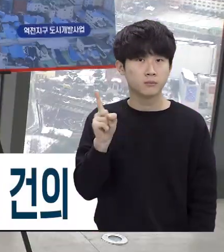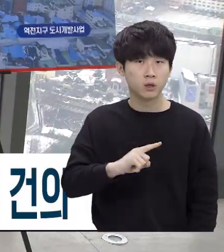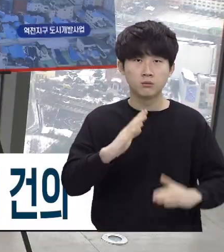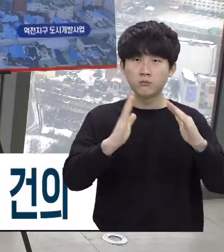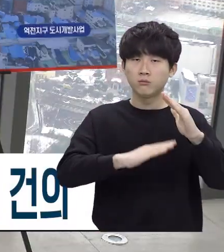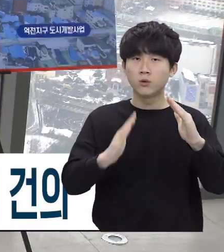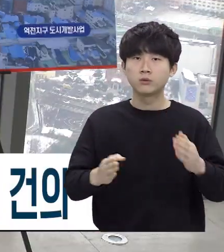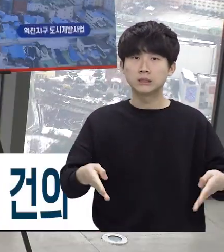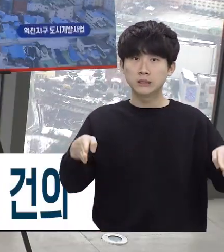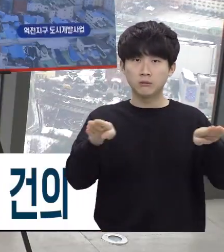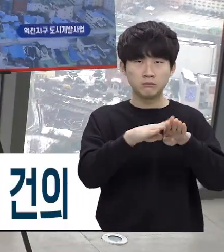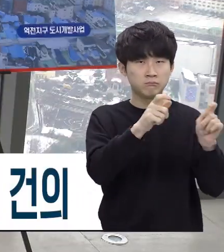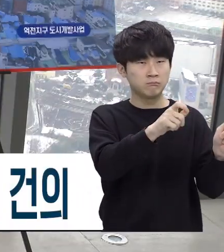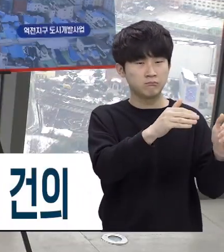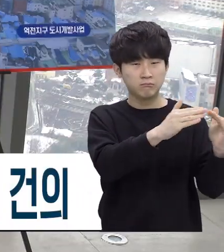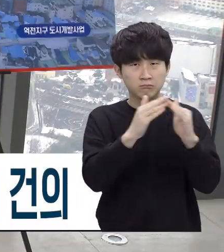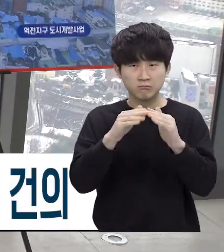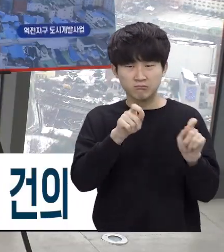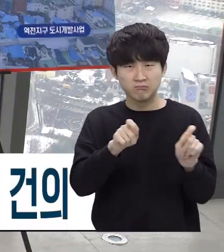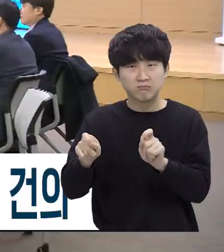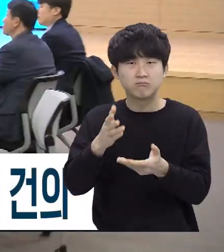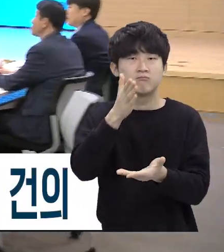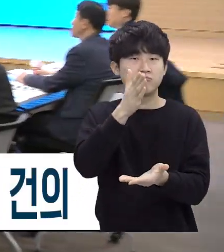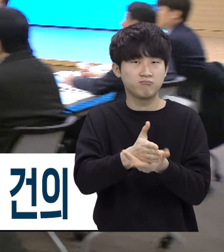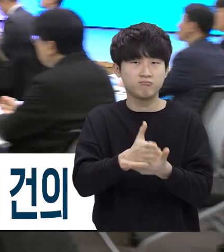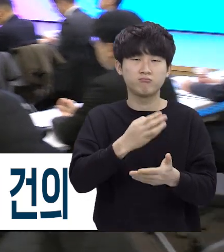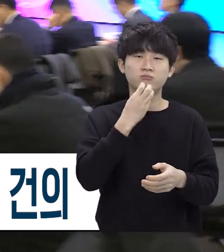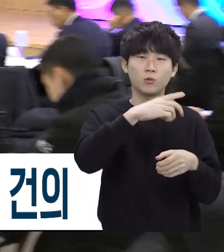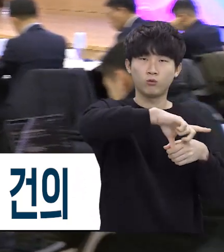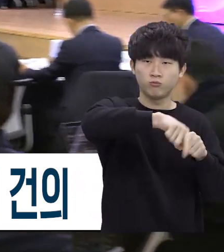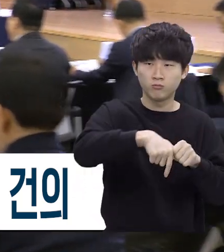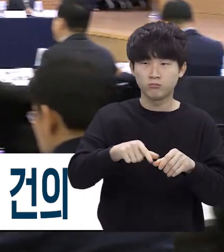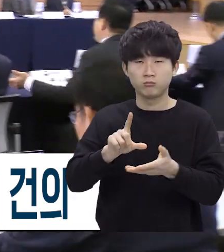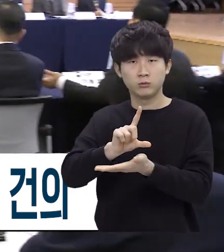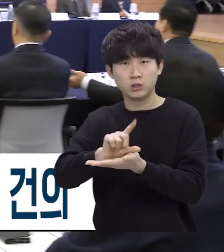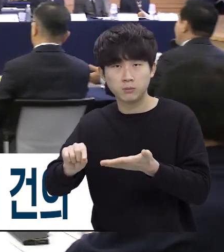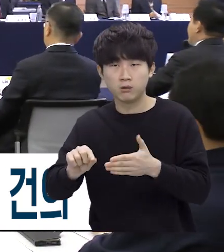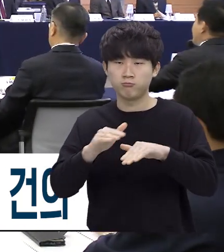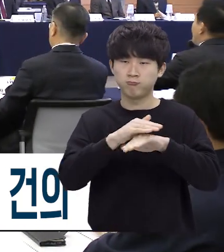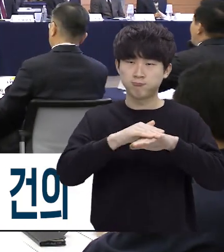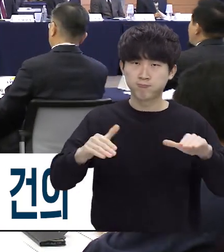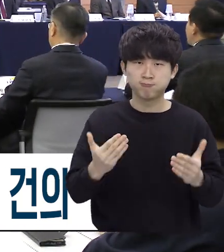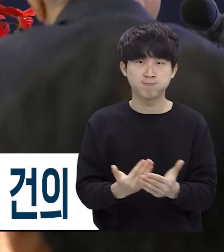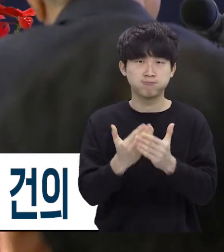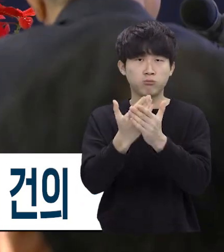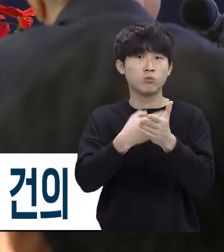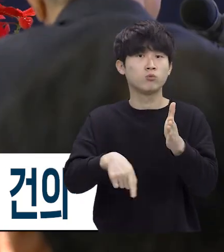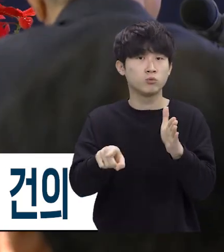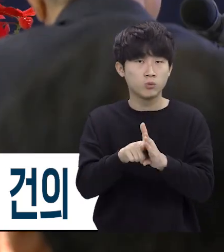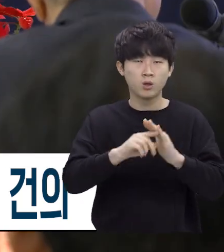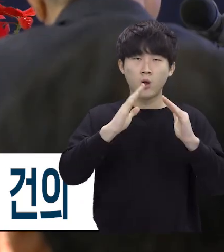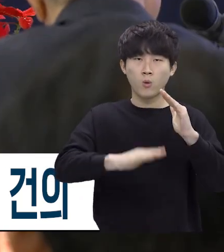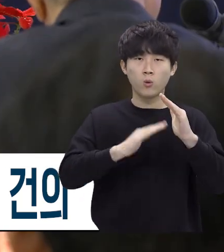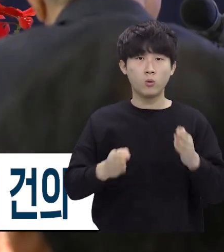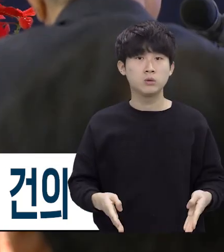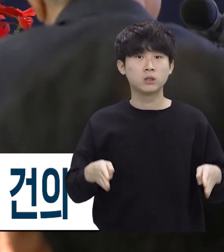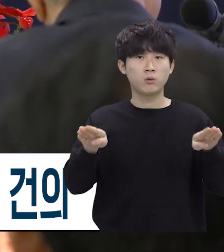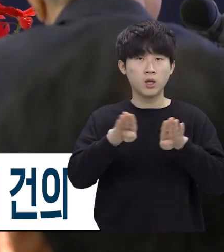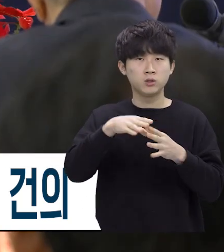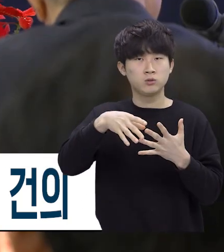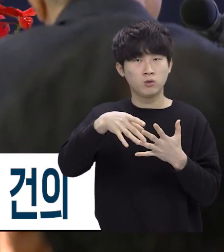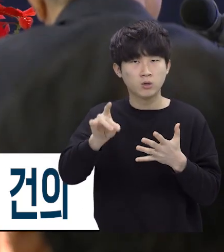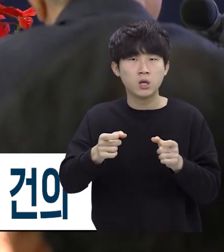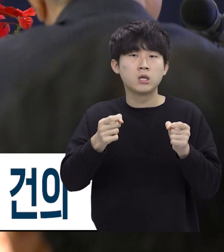지사는 지지부진한 수도권 공공기관 이전을 언급하며 혁신도시 후발주자에 대한 형평성을 고려해 탄소중립 등